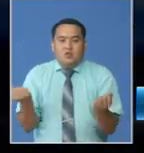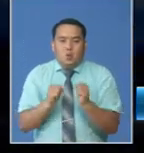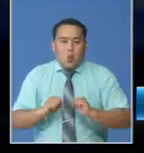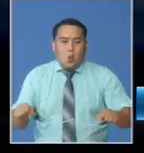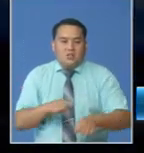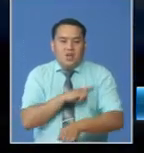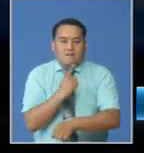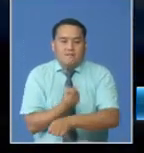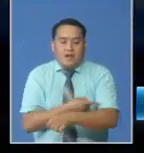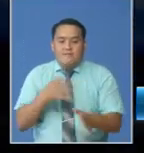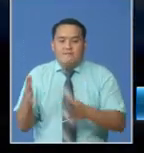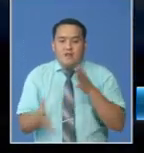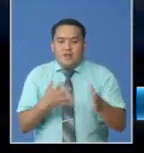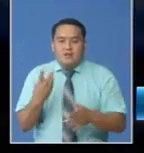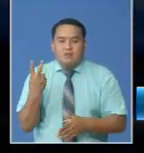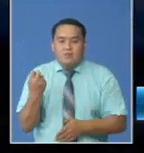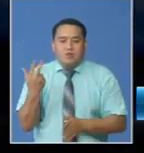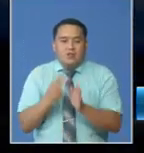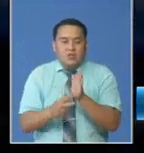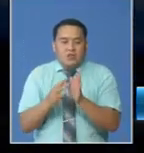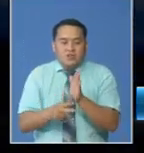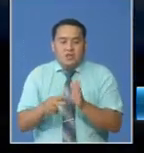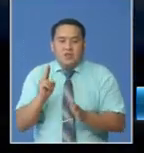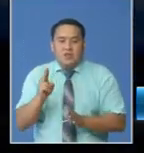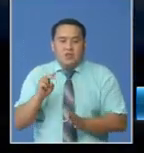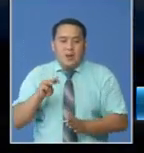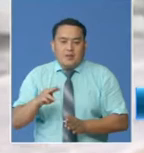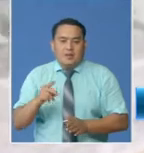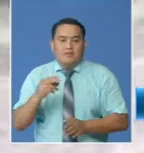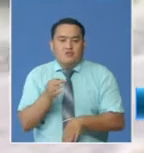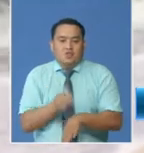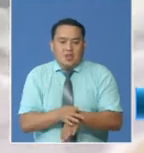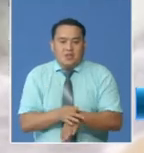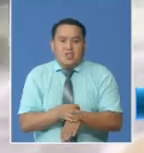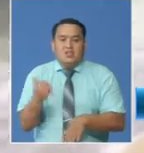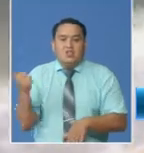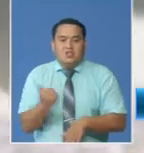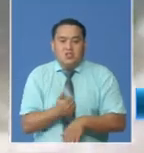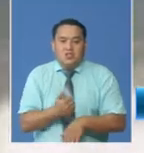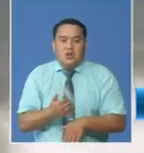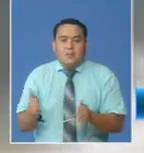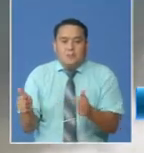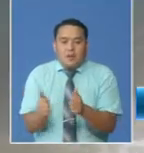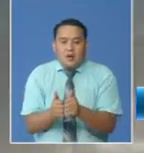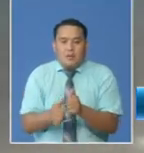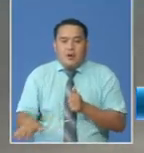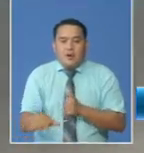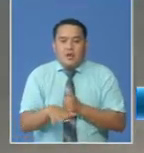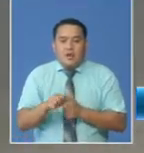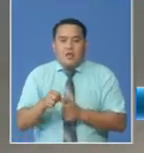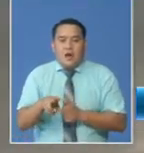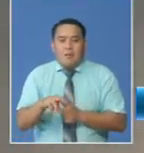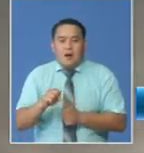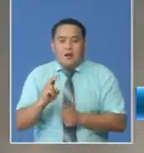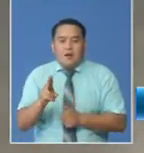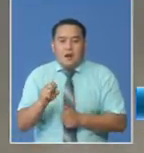его эпицентре составляет не менее 265 км в час. В течение этой недели Ирма приблизится к побережью Ямайки и